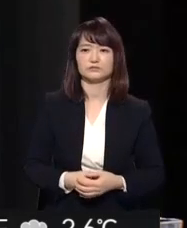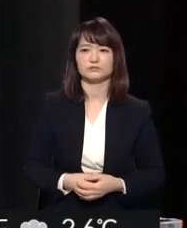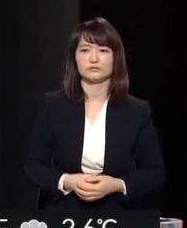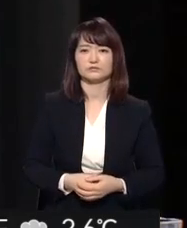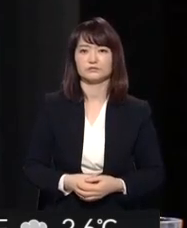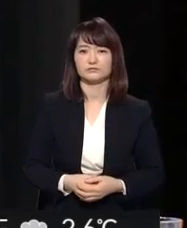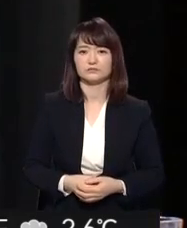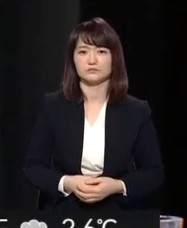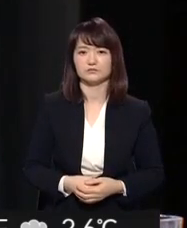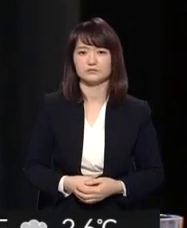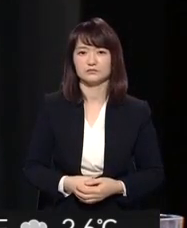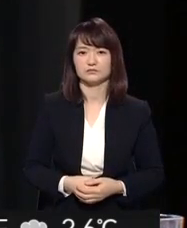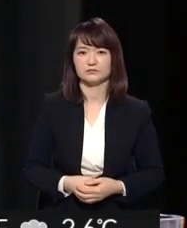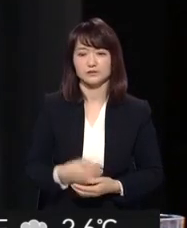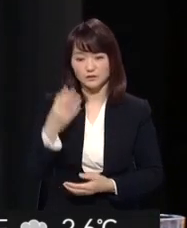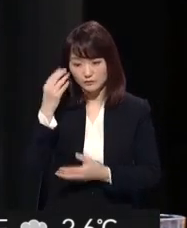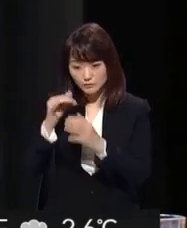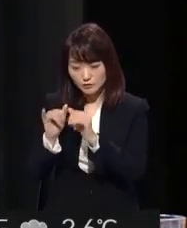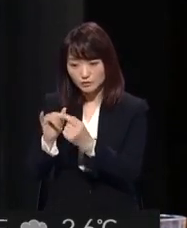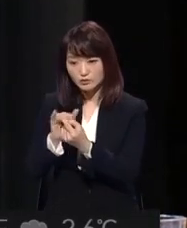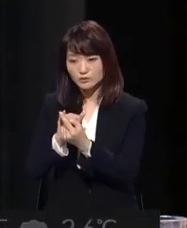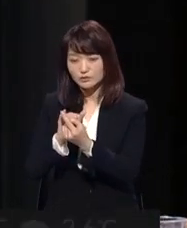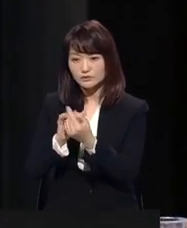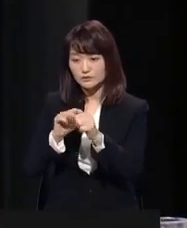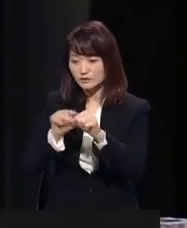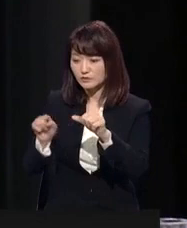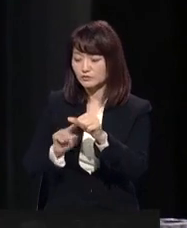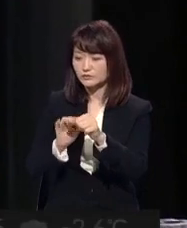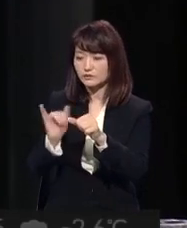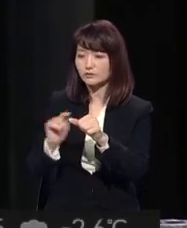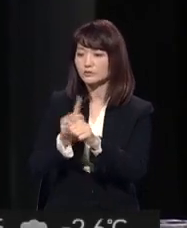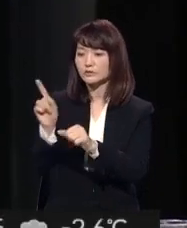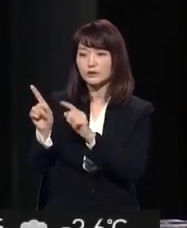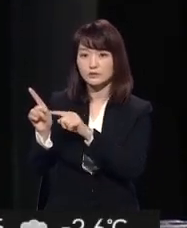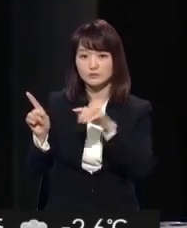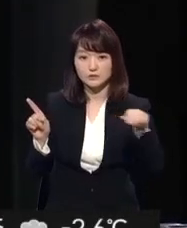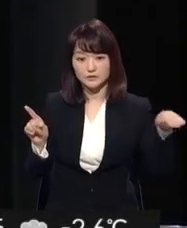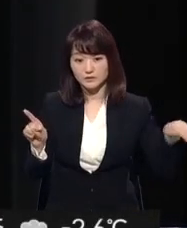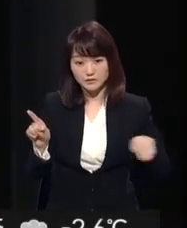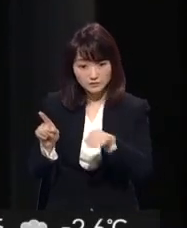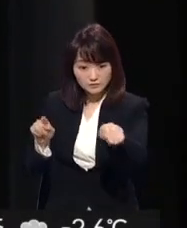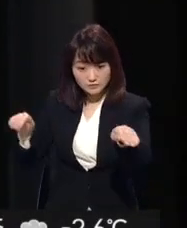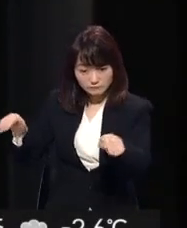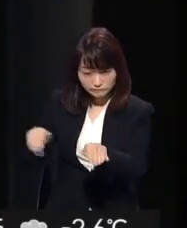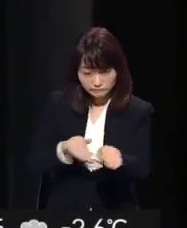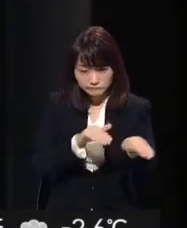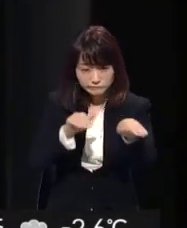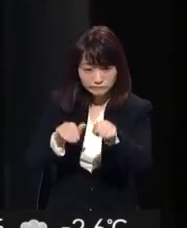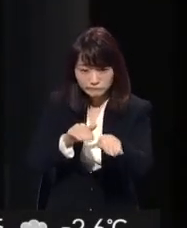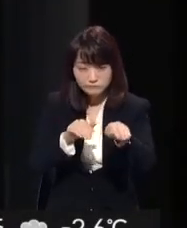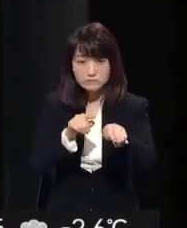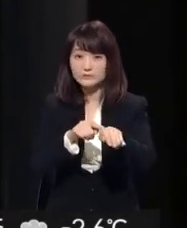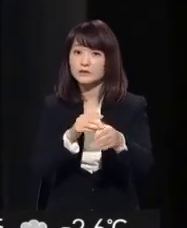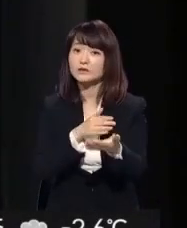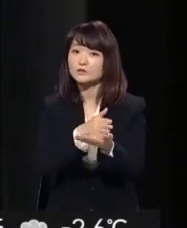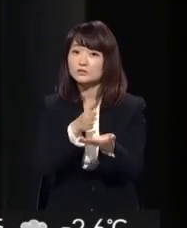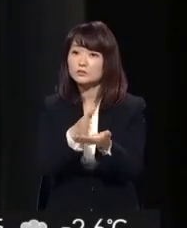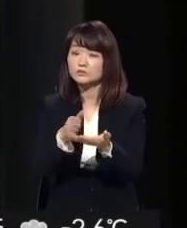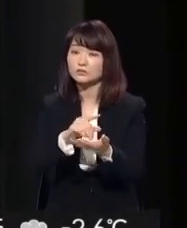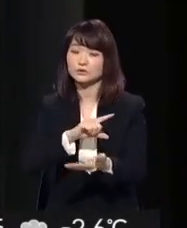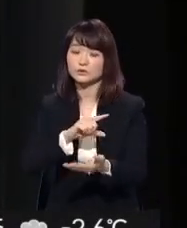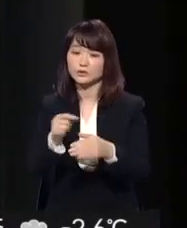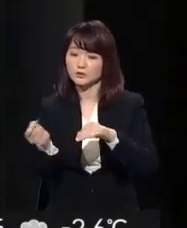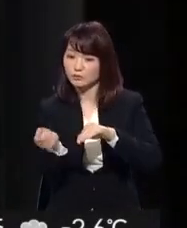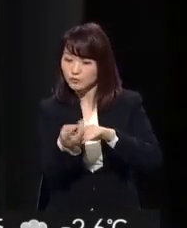명이 뺑소니 차를 쫓아갔는데 놓쳤다 그래요 그럼 지금 사회에서 가장 중요한 거 차종 그리고 번호판 기억한 사람이 있었습니까